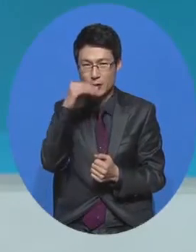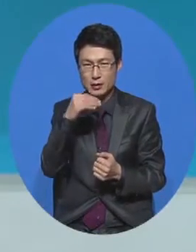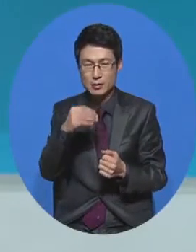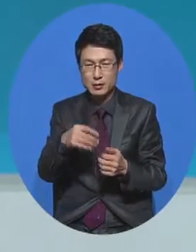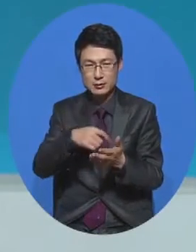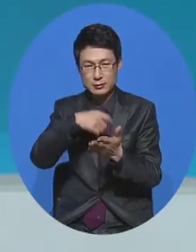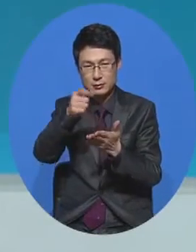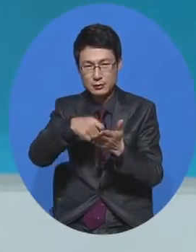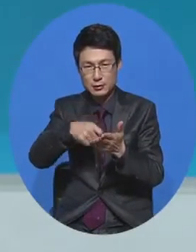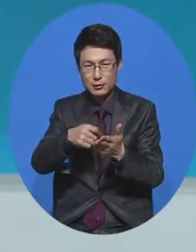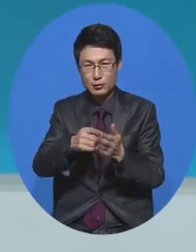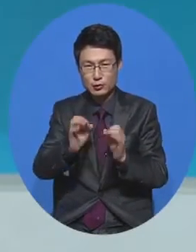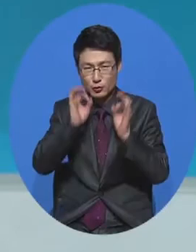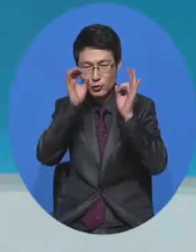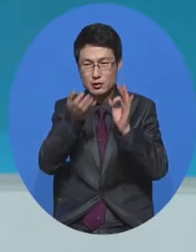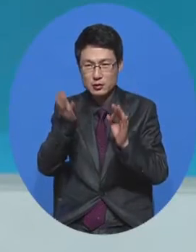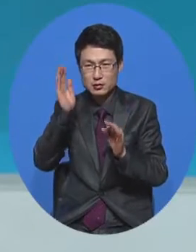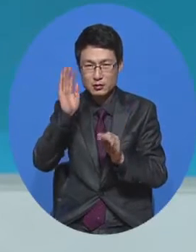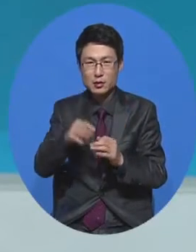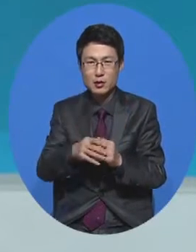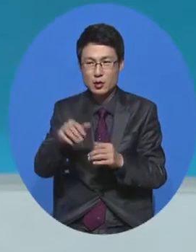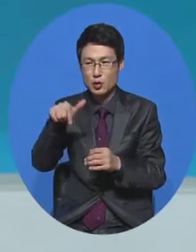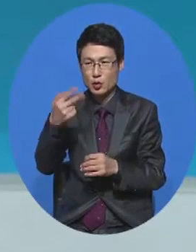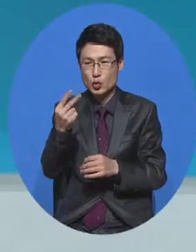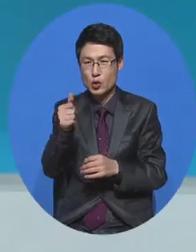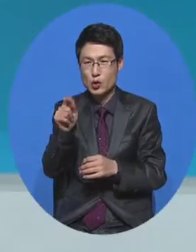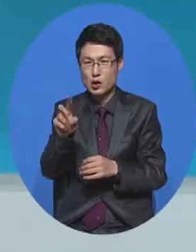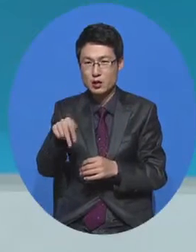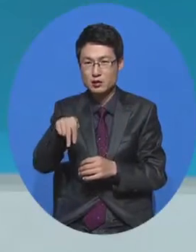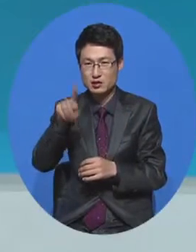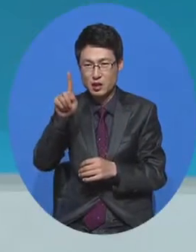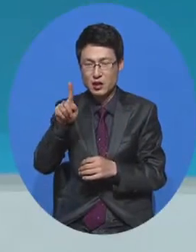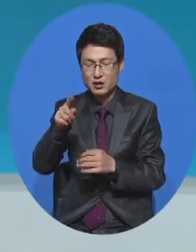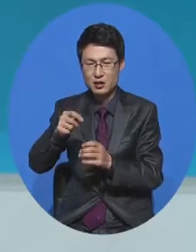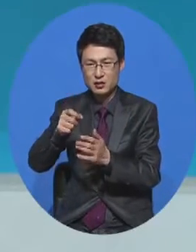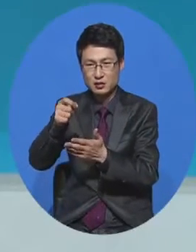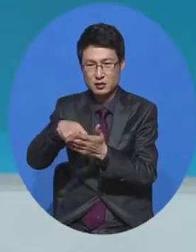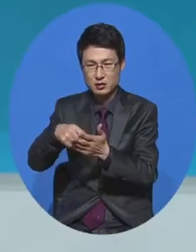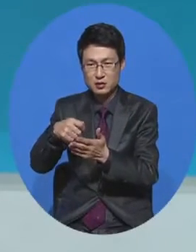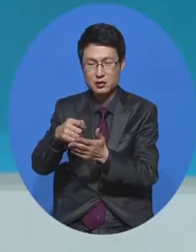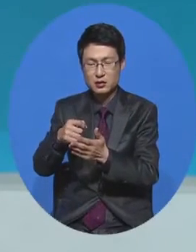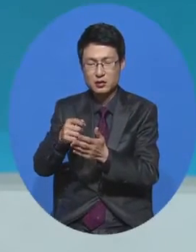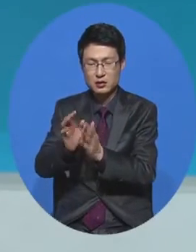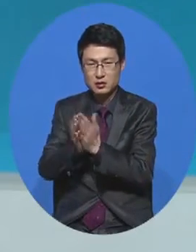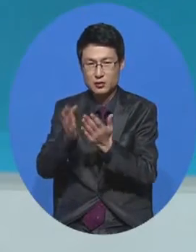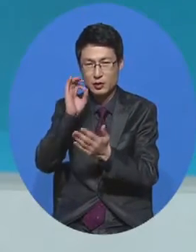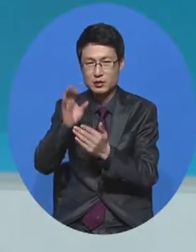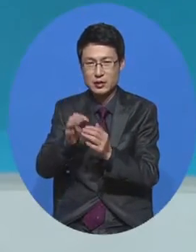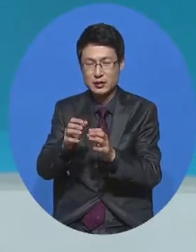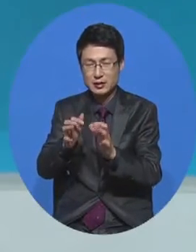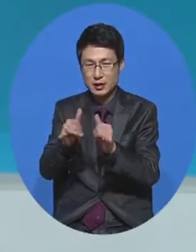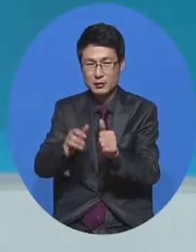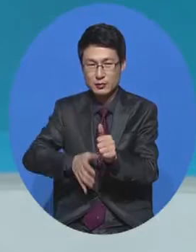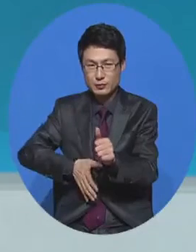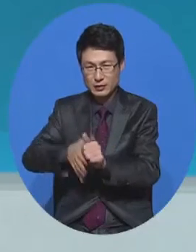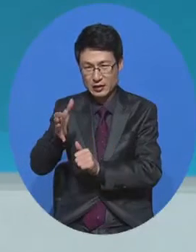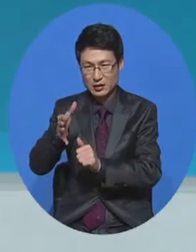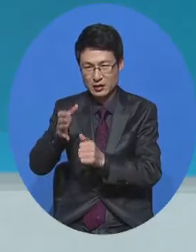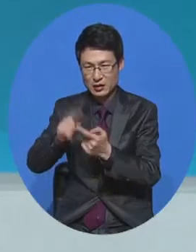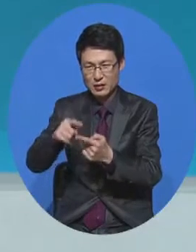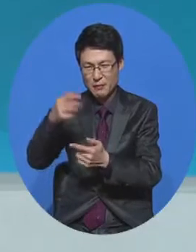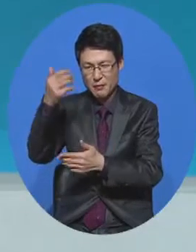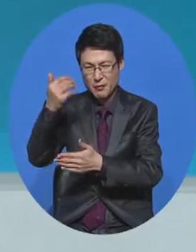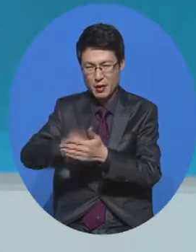했습니다 그런데 반면에 교학사 에서 제작한 검정 조 것에서는 민간인 학살을 완전히 빼 버리고